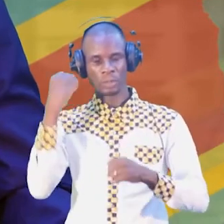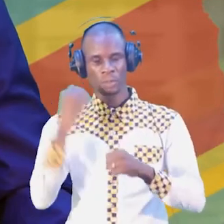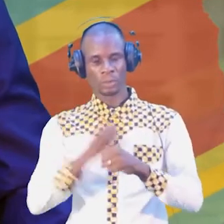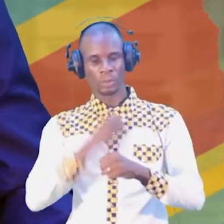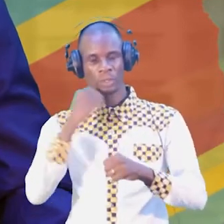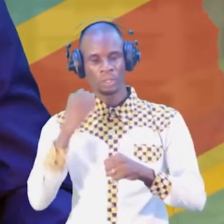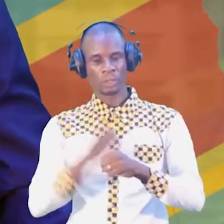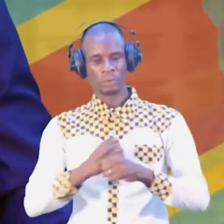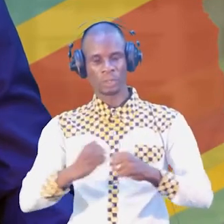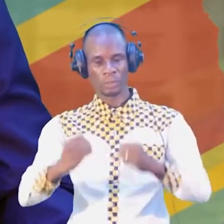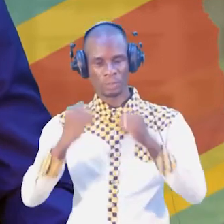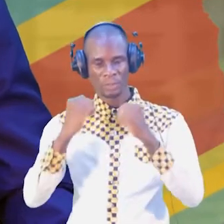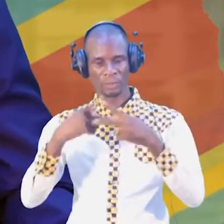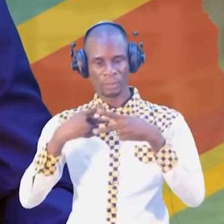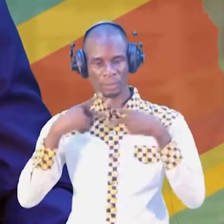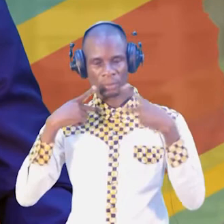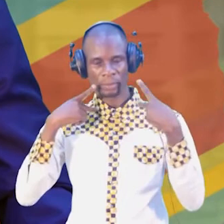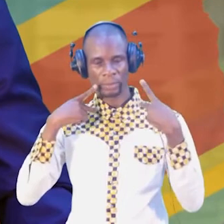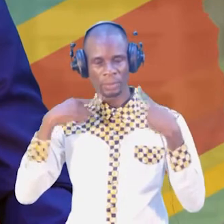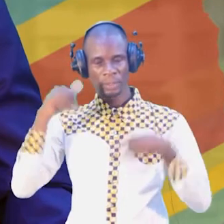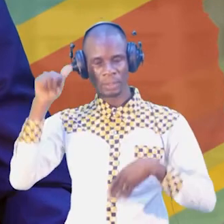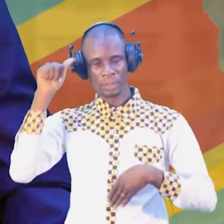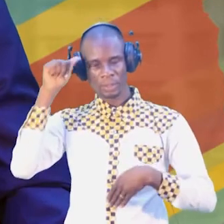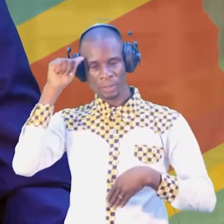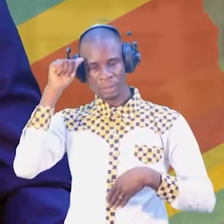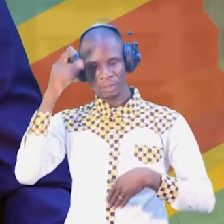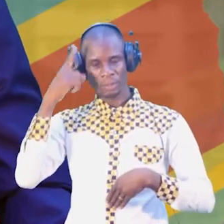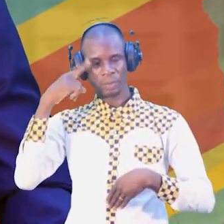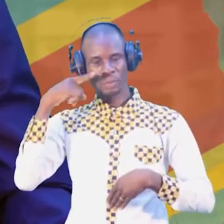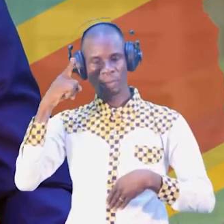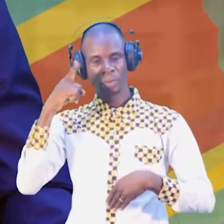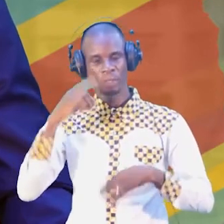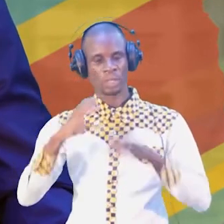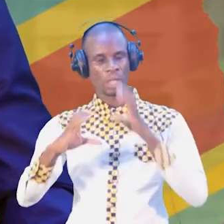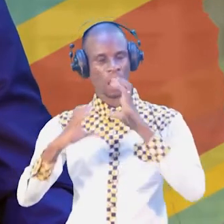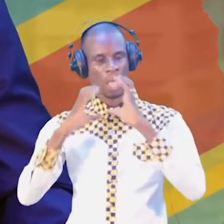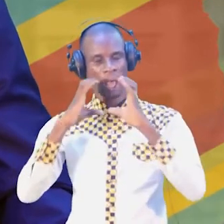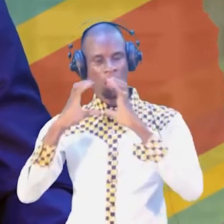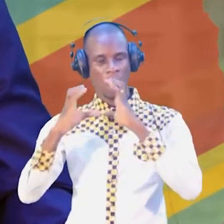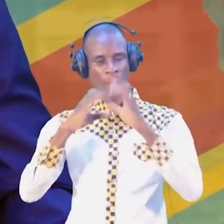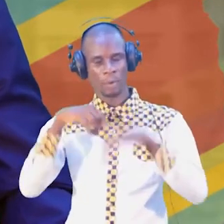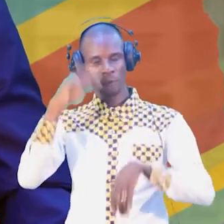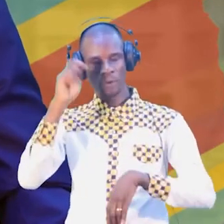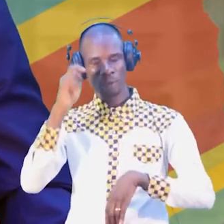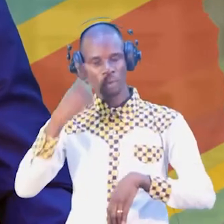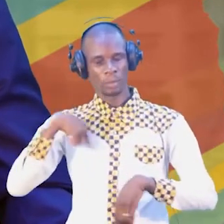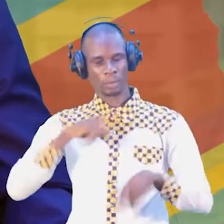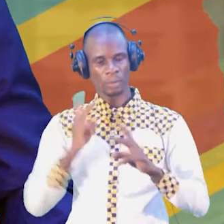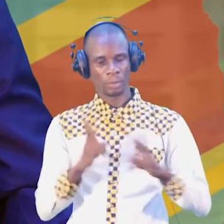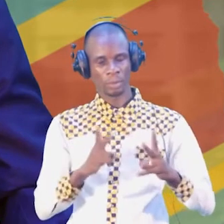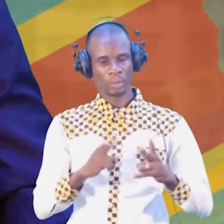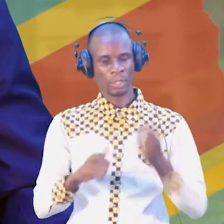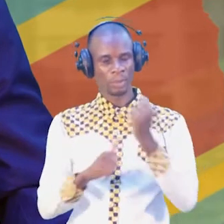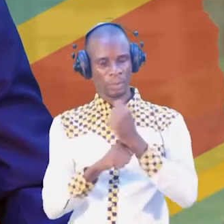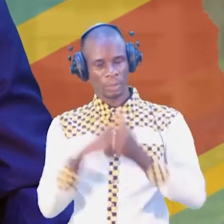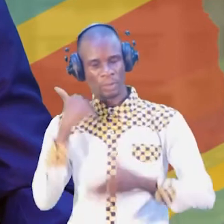yo, mpe salela na nguya nyonso mwumbu na yo Pasteur Alain Korali. Mpe osalete na nzela ya liloba oyo